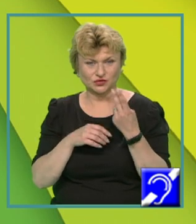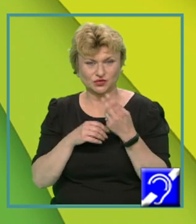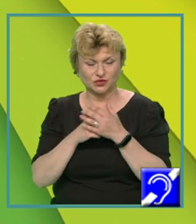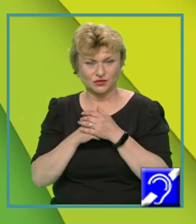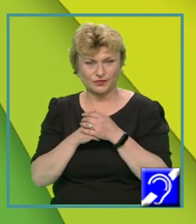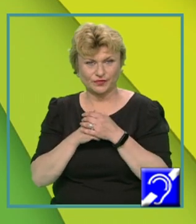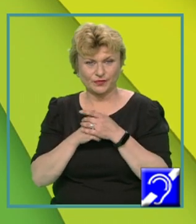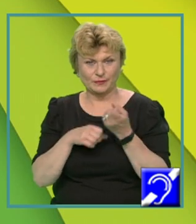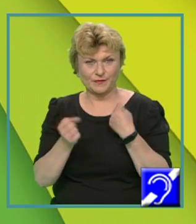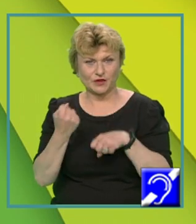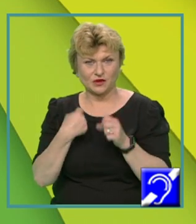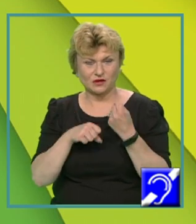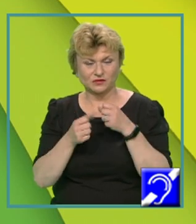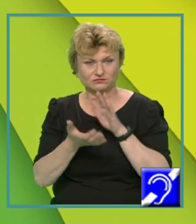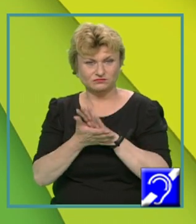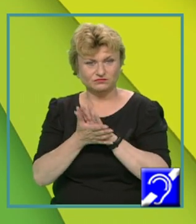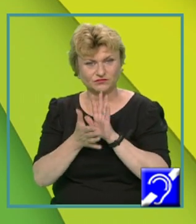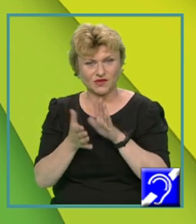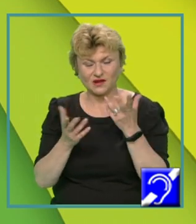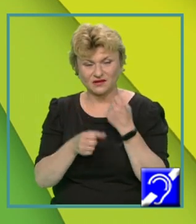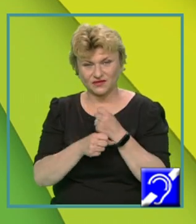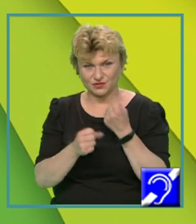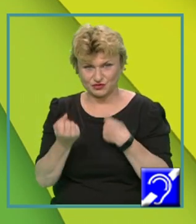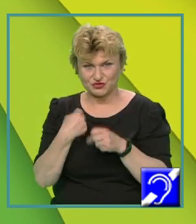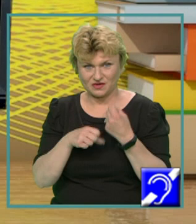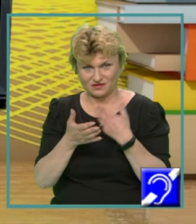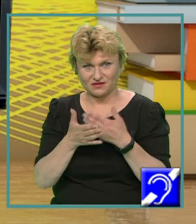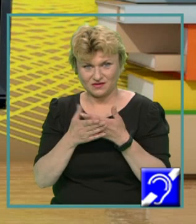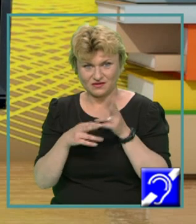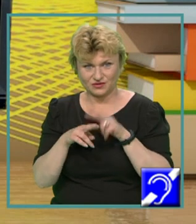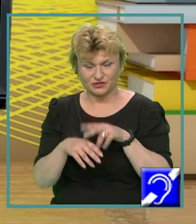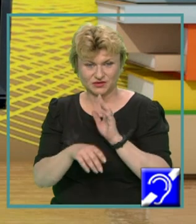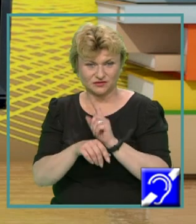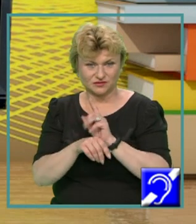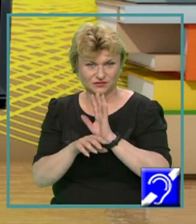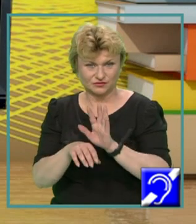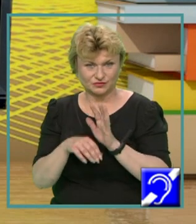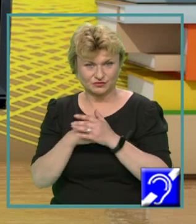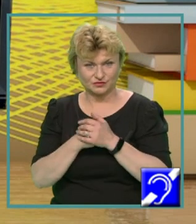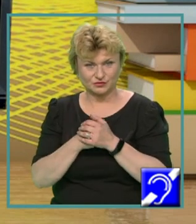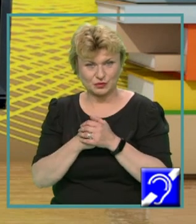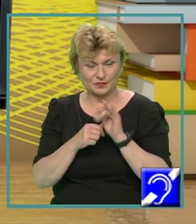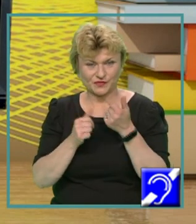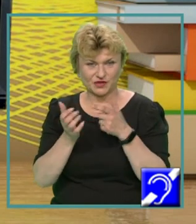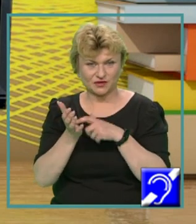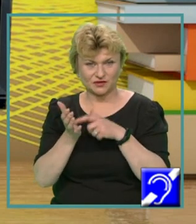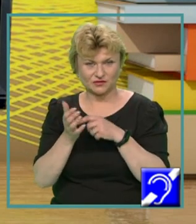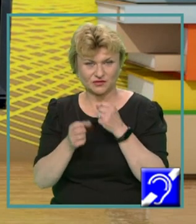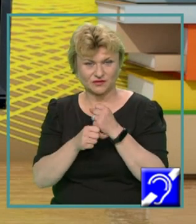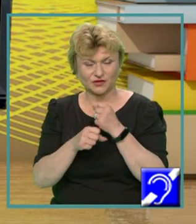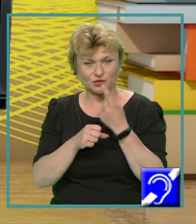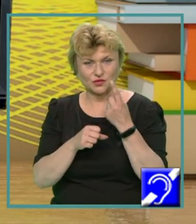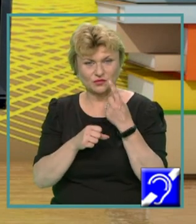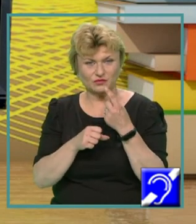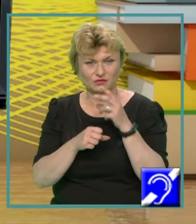care produc mișcare sunt cele izotonice. Iată, analizatorul cutanat ni s-a cerut să facem două